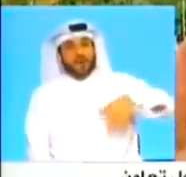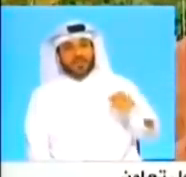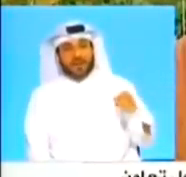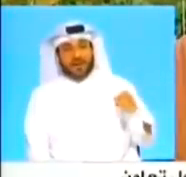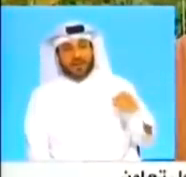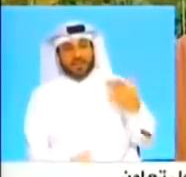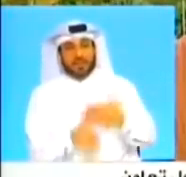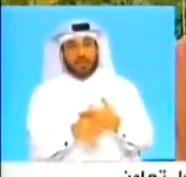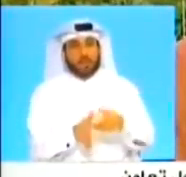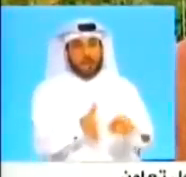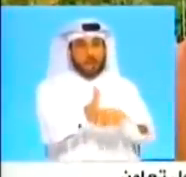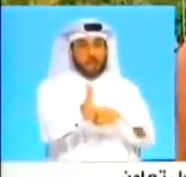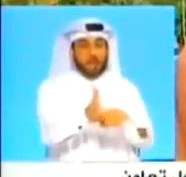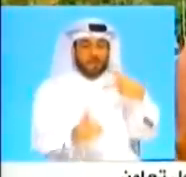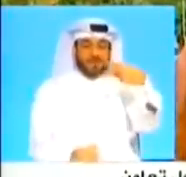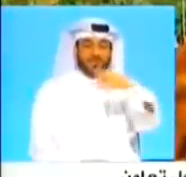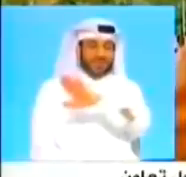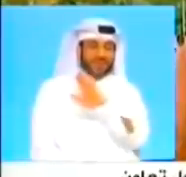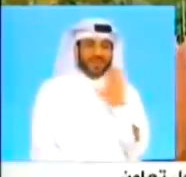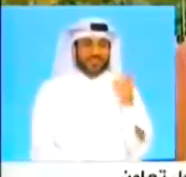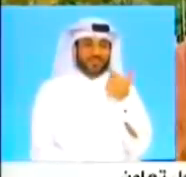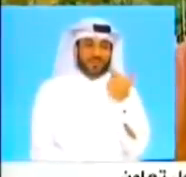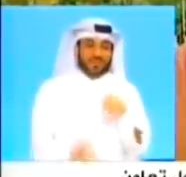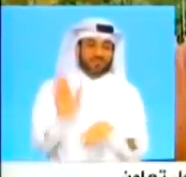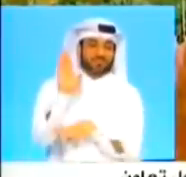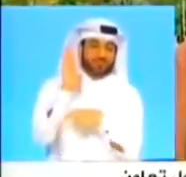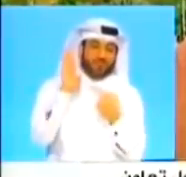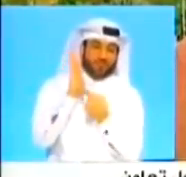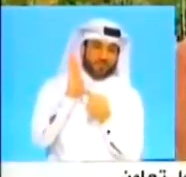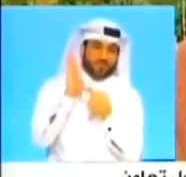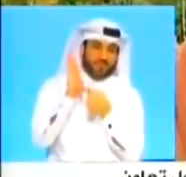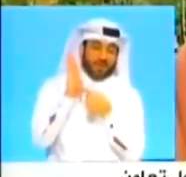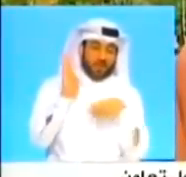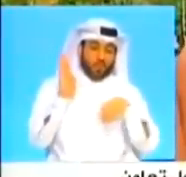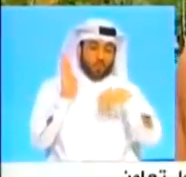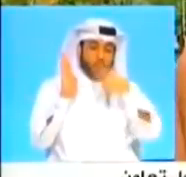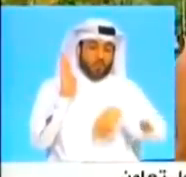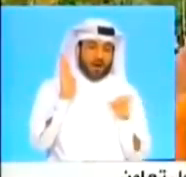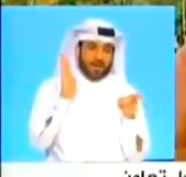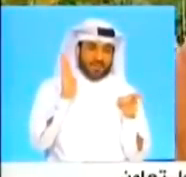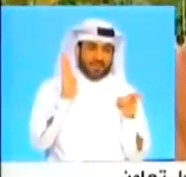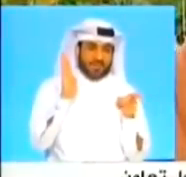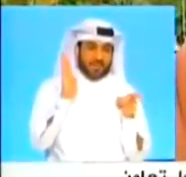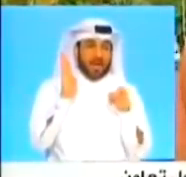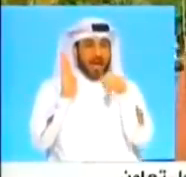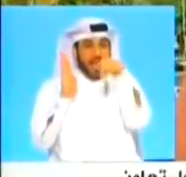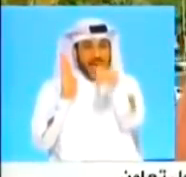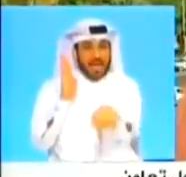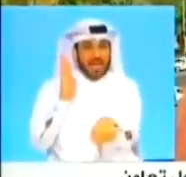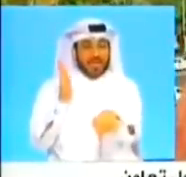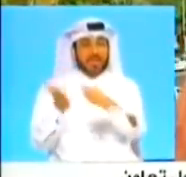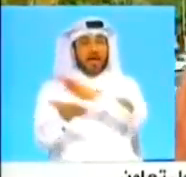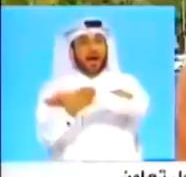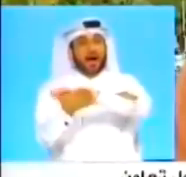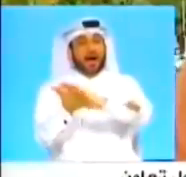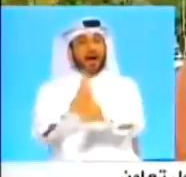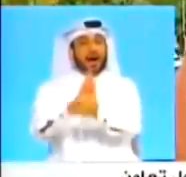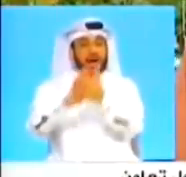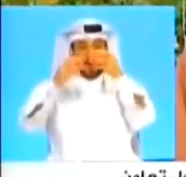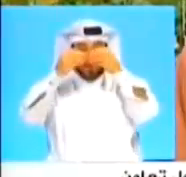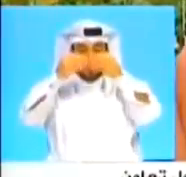بين بروتوكول أبيي وقضايا ما بعد الانفصال. أما وقد حلت قضايا ما بعد الانفصال